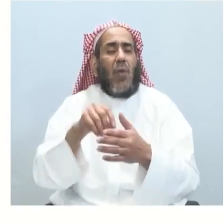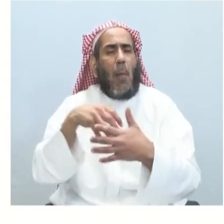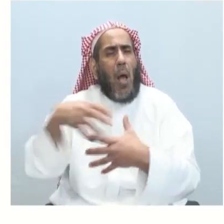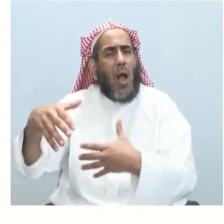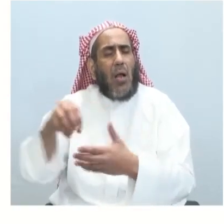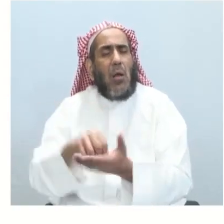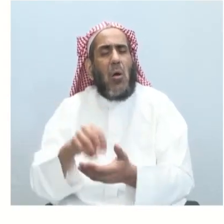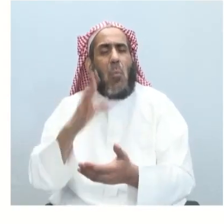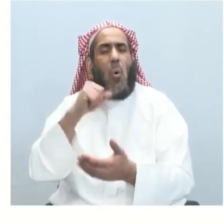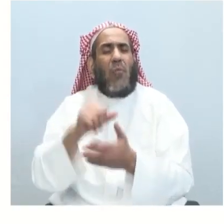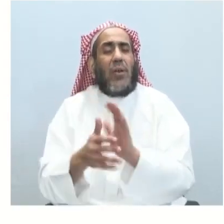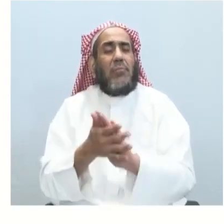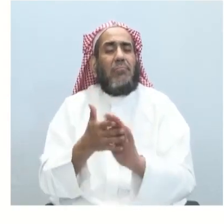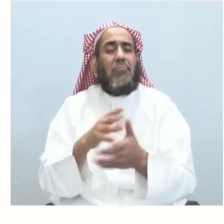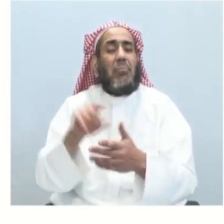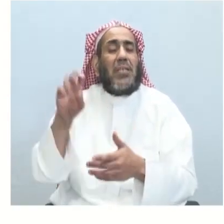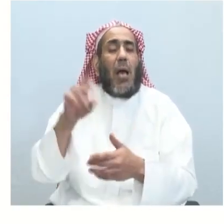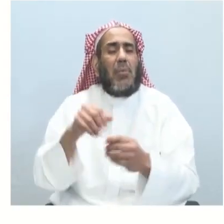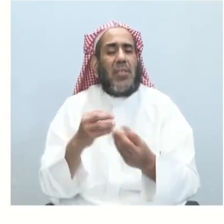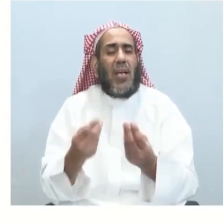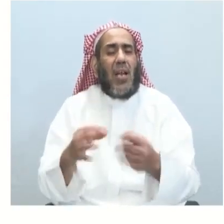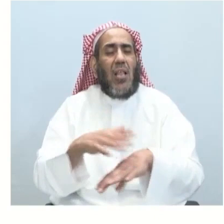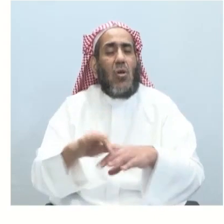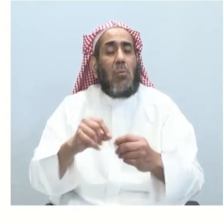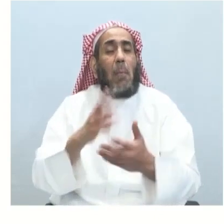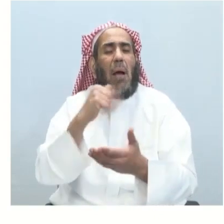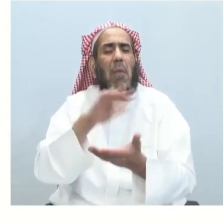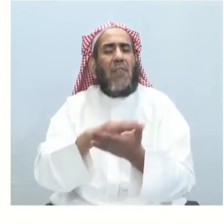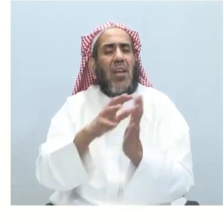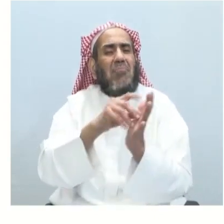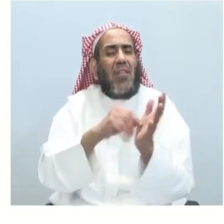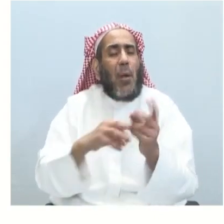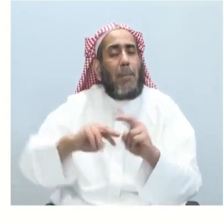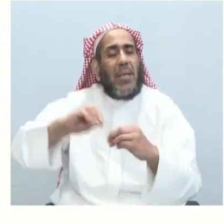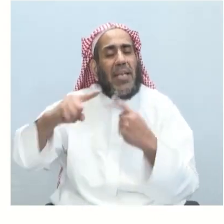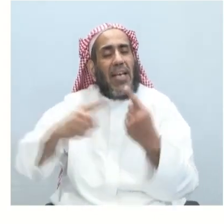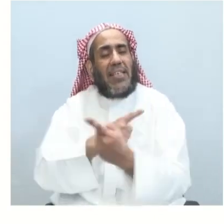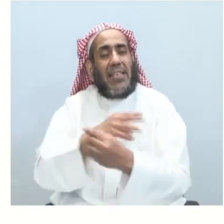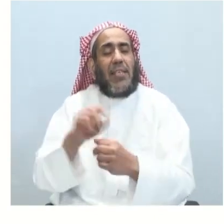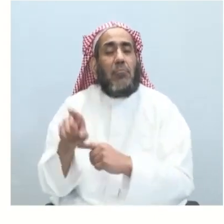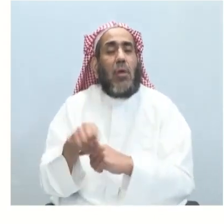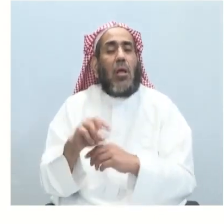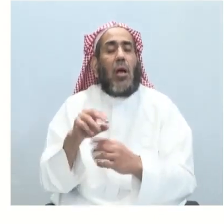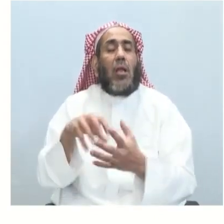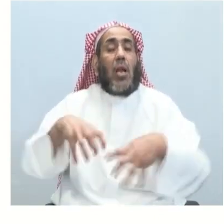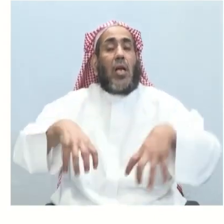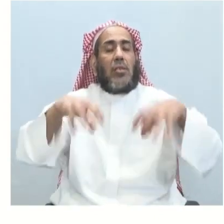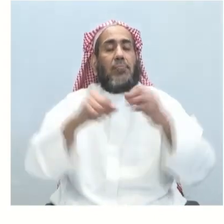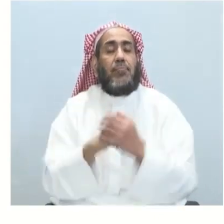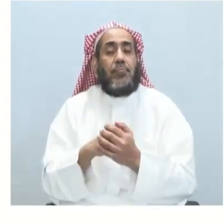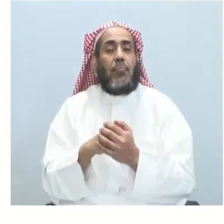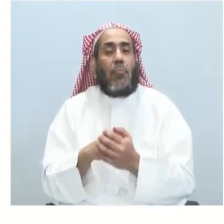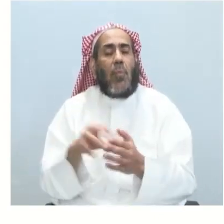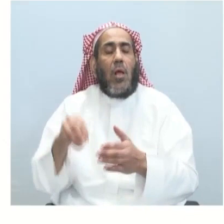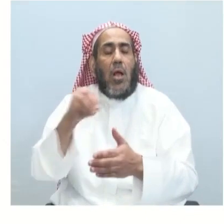اماكن مقفره في البساب في الاراضي واصبح مكان ليس فيه اثر بعكس هذا المكان الذي هو كان القصر فيقول